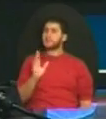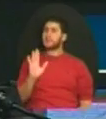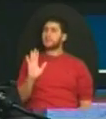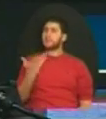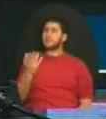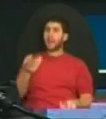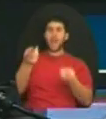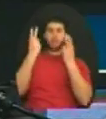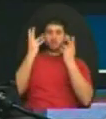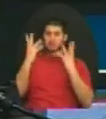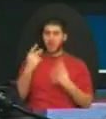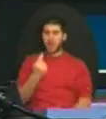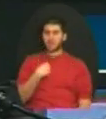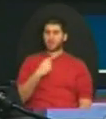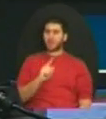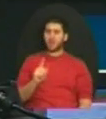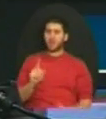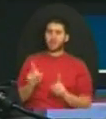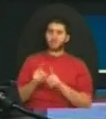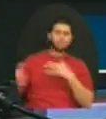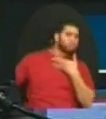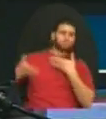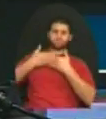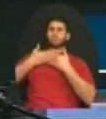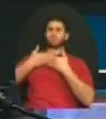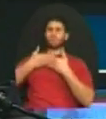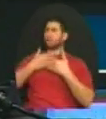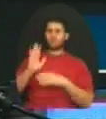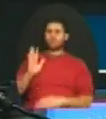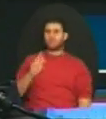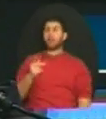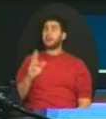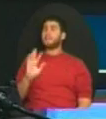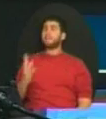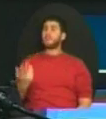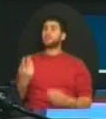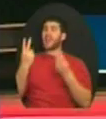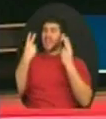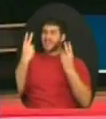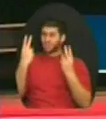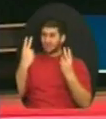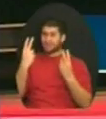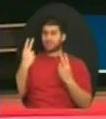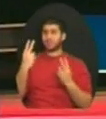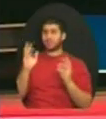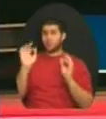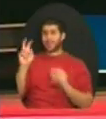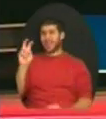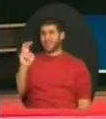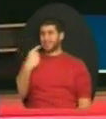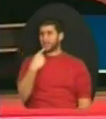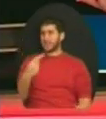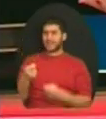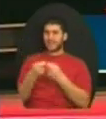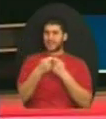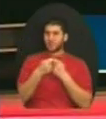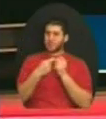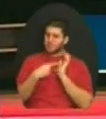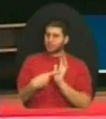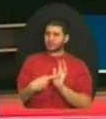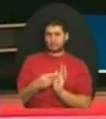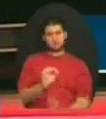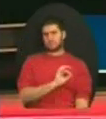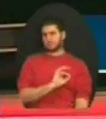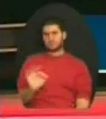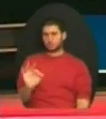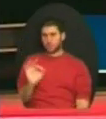מה שחשוב הוא שאנחנו לא סוגרות שום דלת. אני חושבת שמה שחשוב, וענת כמובן מציגה את הארגון בצורה הטובה